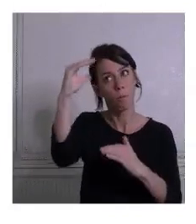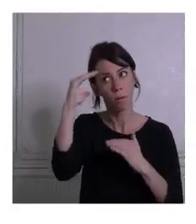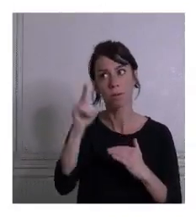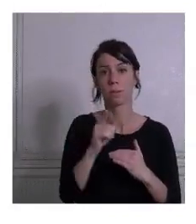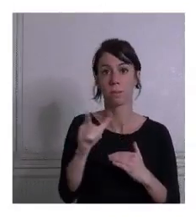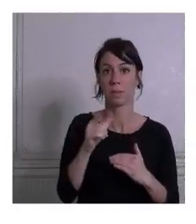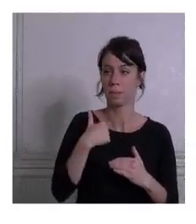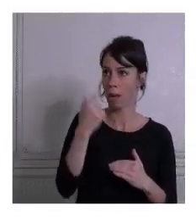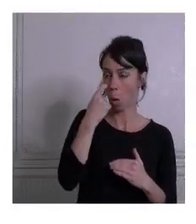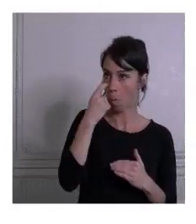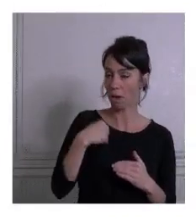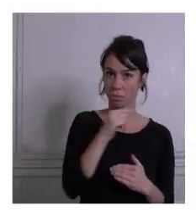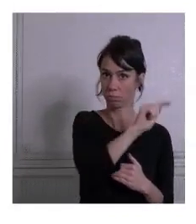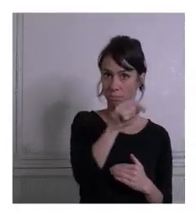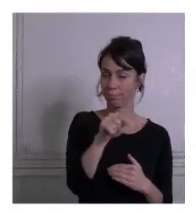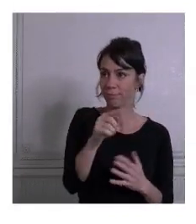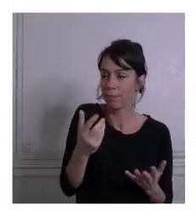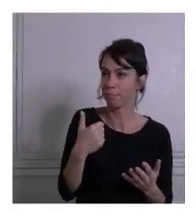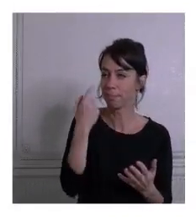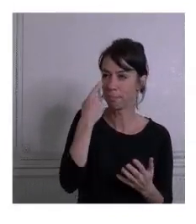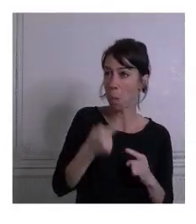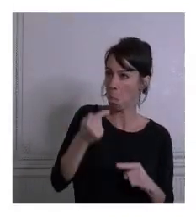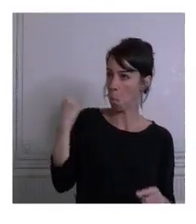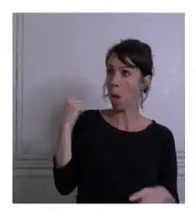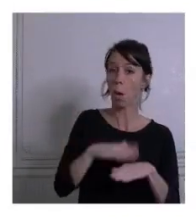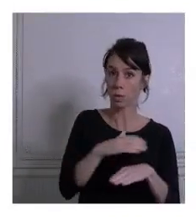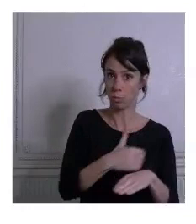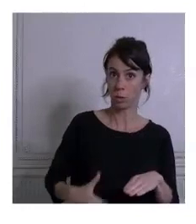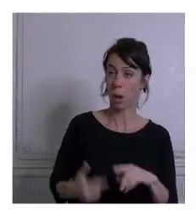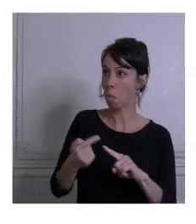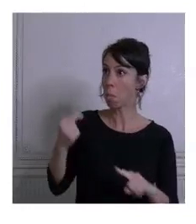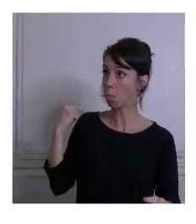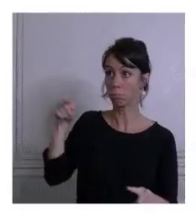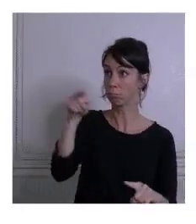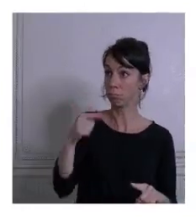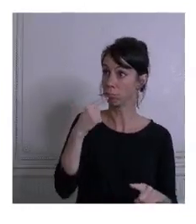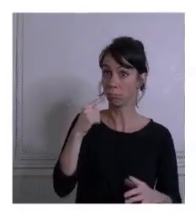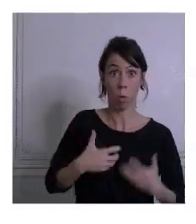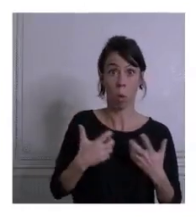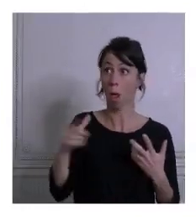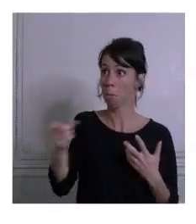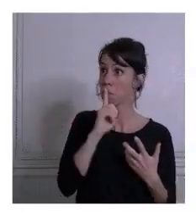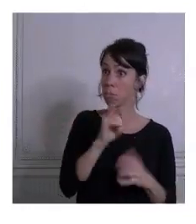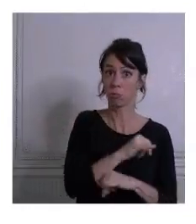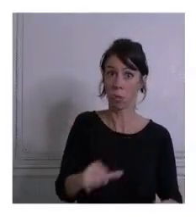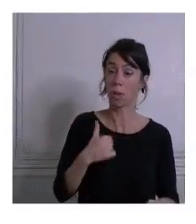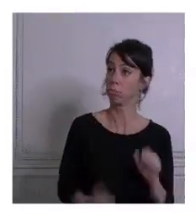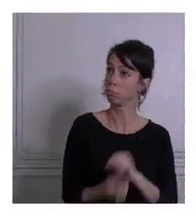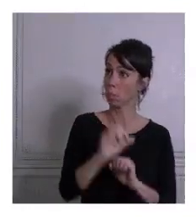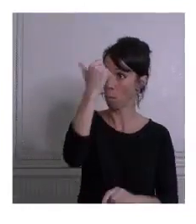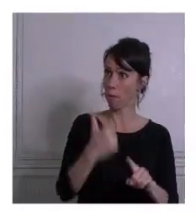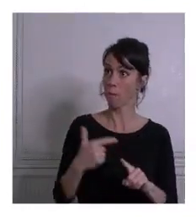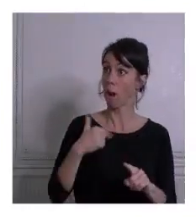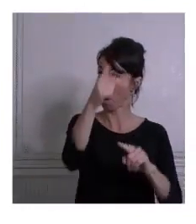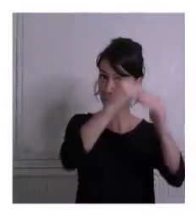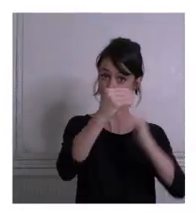prises de parole ? Monsieur Bimboire. Moi, je prends effectivement, monsieur le maire et chers collègues, acte de ce que vous venez de nous présenter.